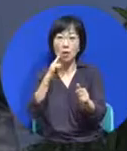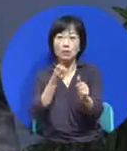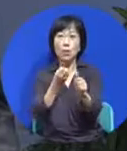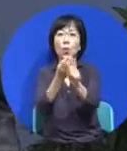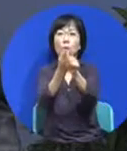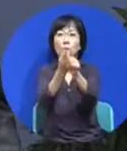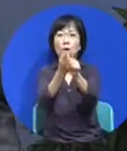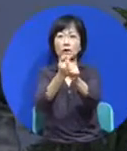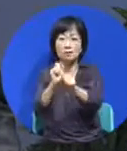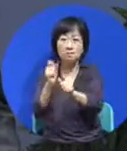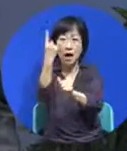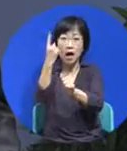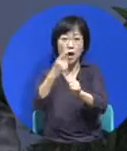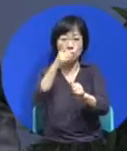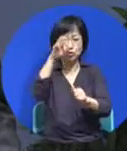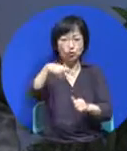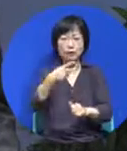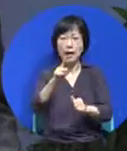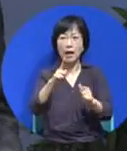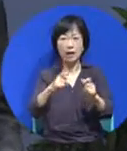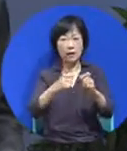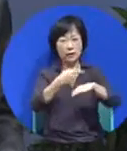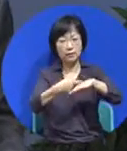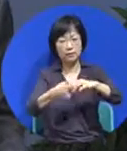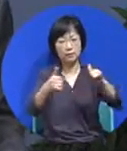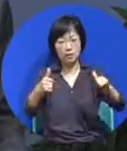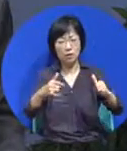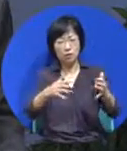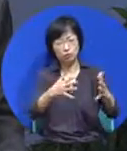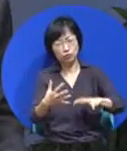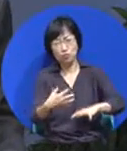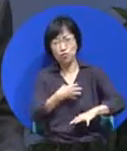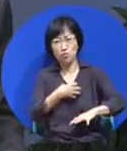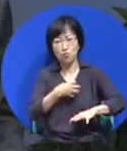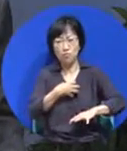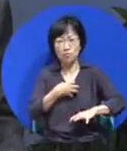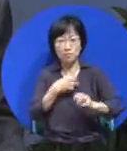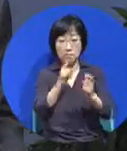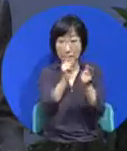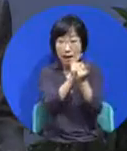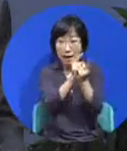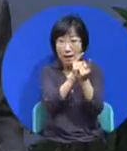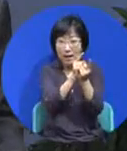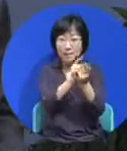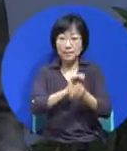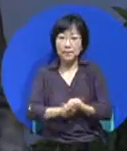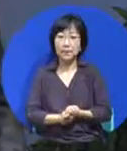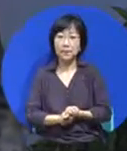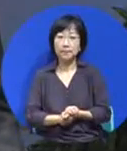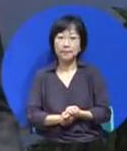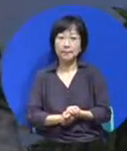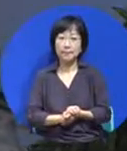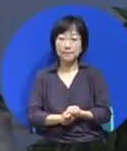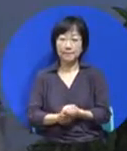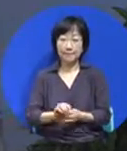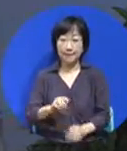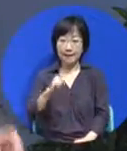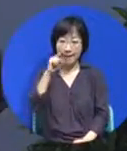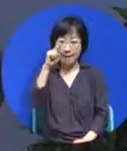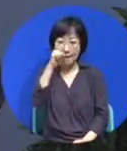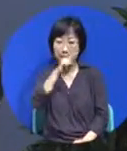유다인인 줄, 그렇죠? And her cousin, Mordecai, says not to tell anybody. 그런데 악한 하만이 유다인을 싹 다